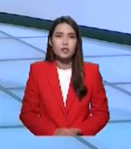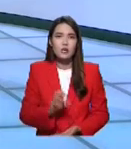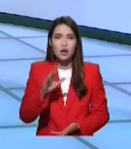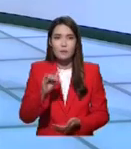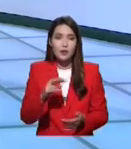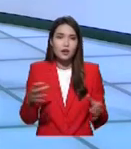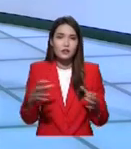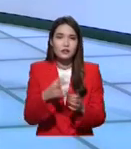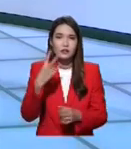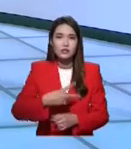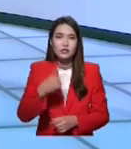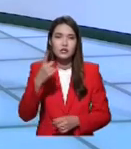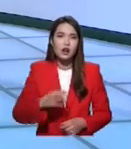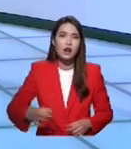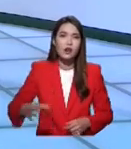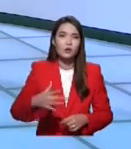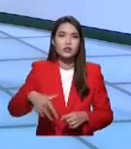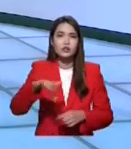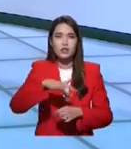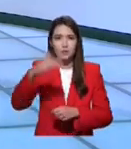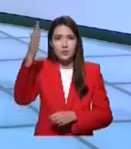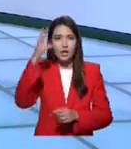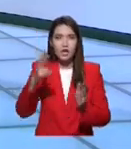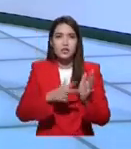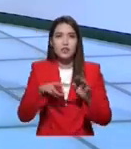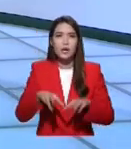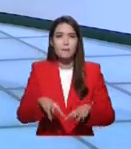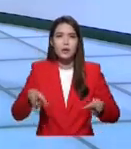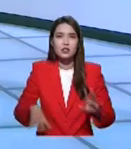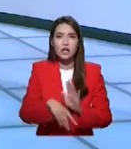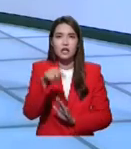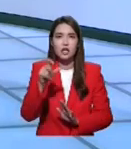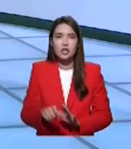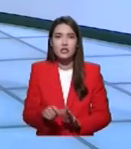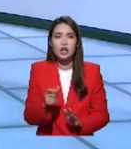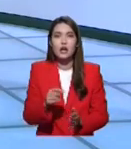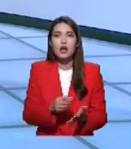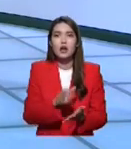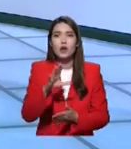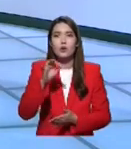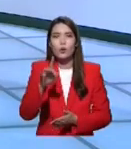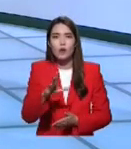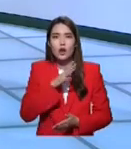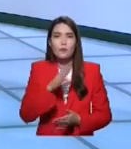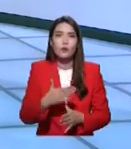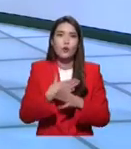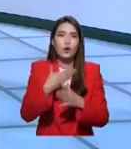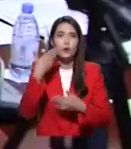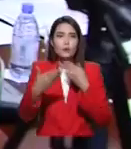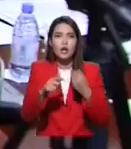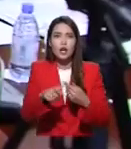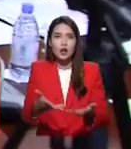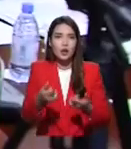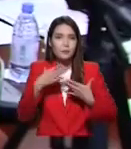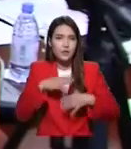Аманат партиясы 21 аудан мен қала әкіміне 8 мәслихат депутатына сөгіс жариялады. Олар көмек сұрап келген азаматтарды қабылдамаған.